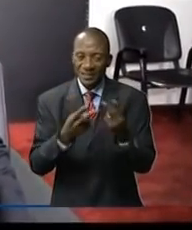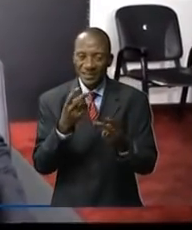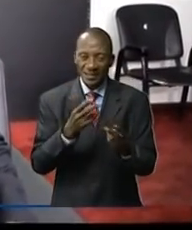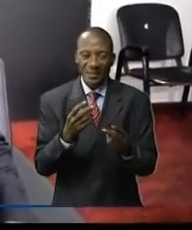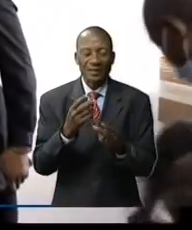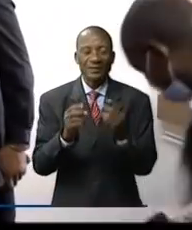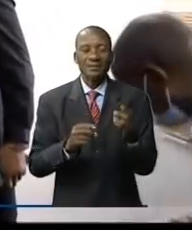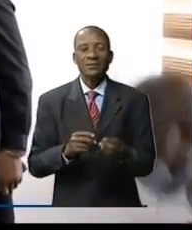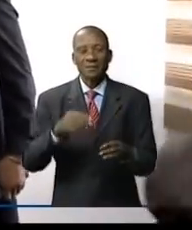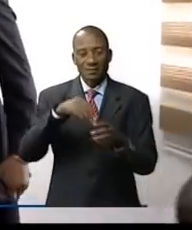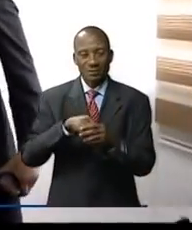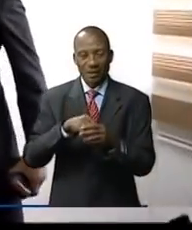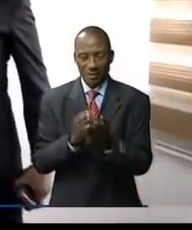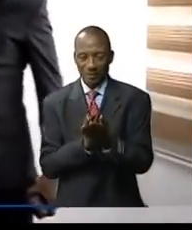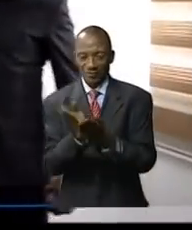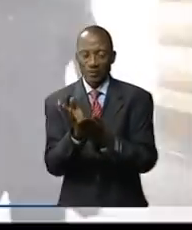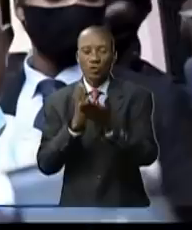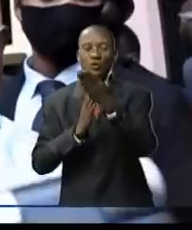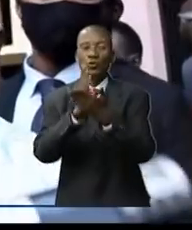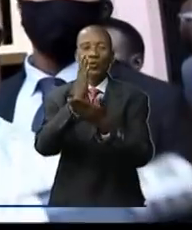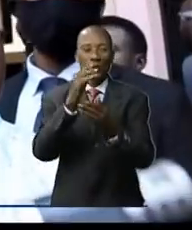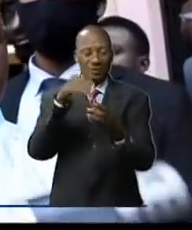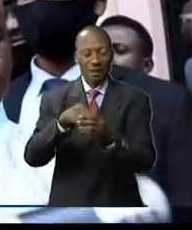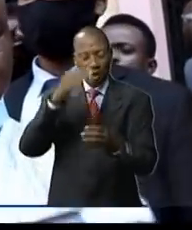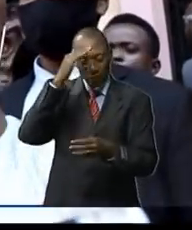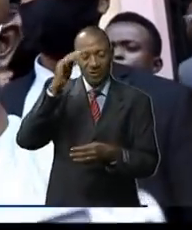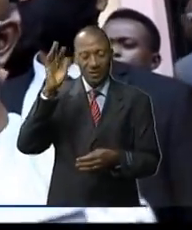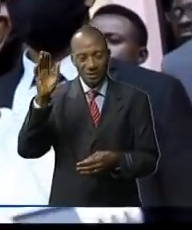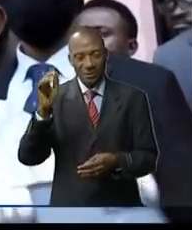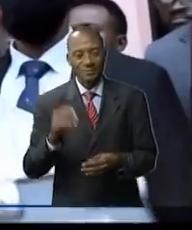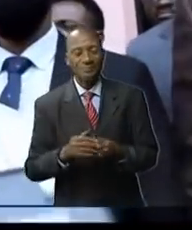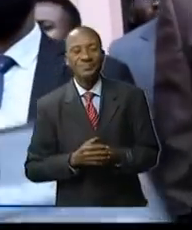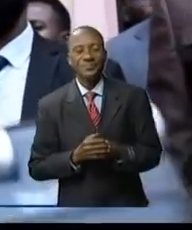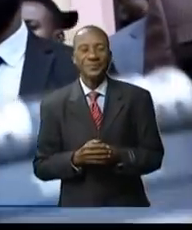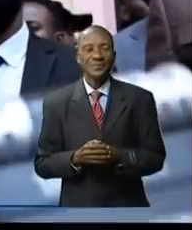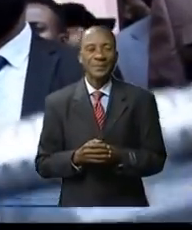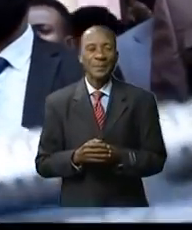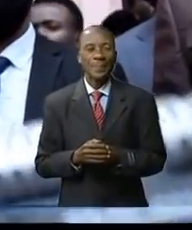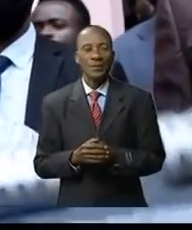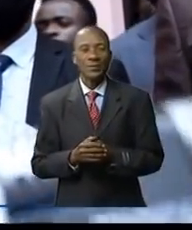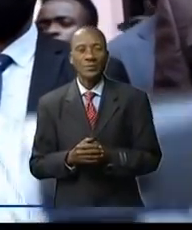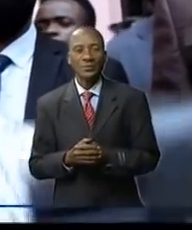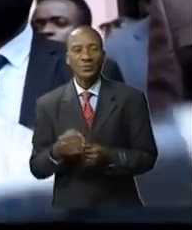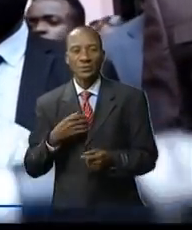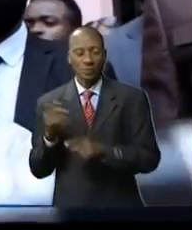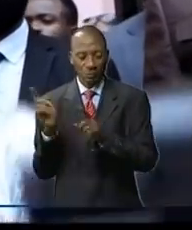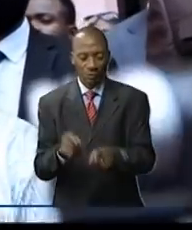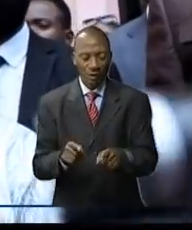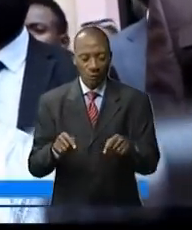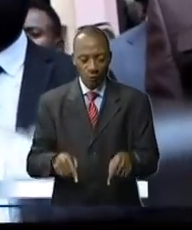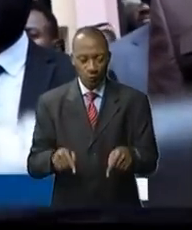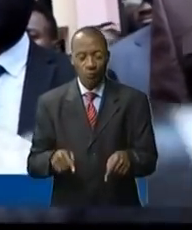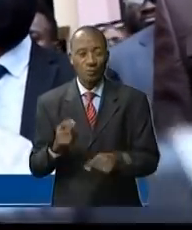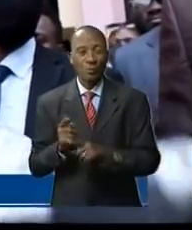la faculté de droit de l'Université de Kinshasa. Je pensais venir aujourd'hui solliciter l'accompagnement de